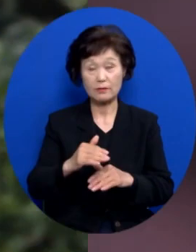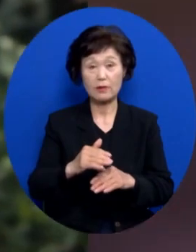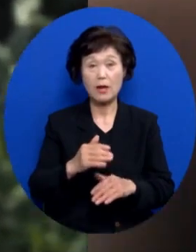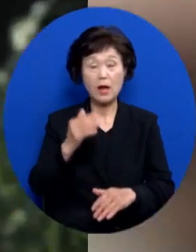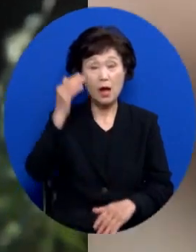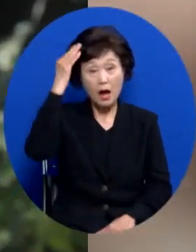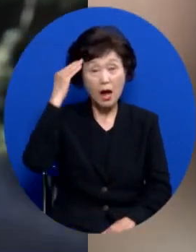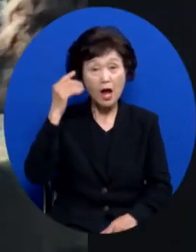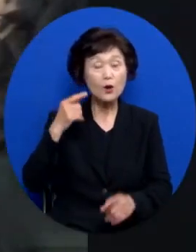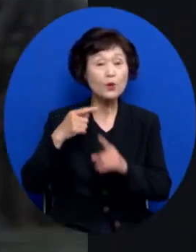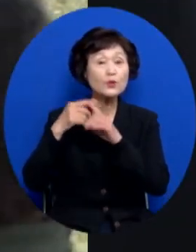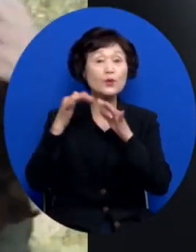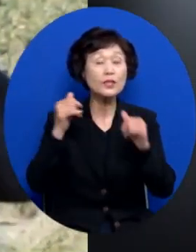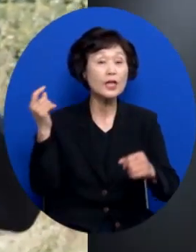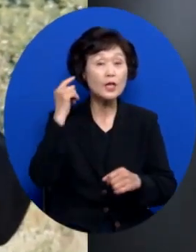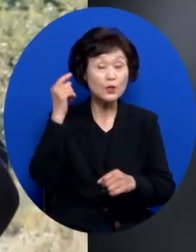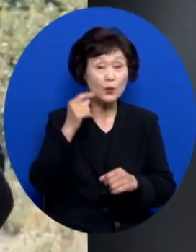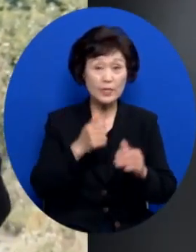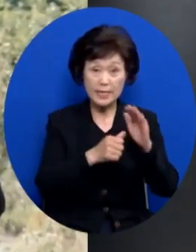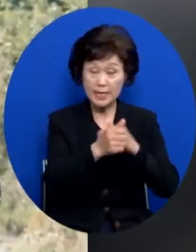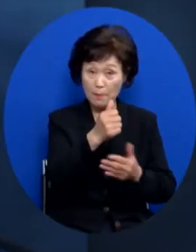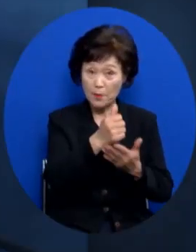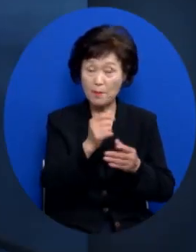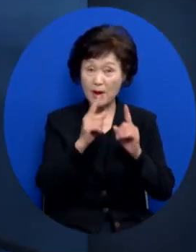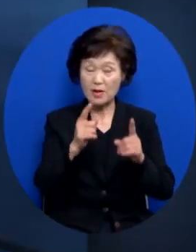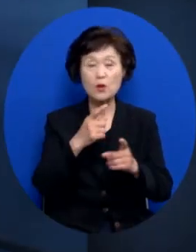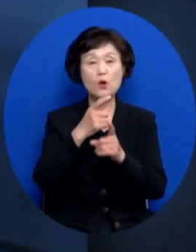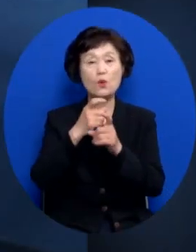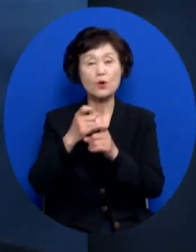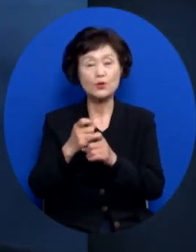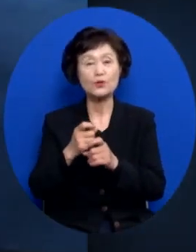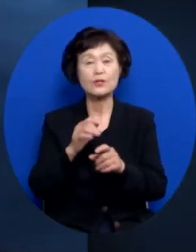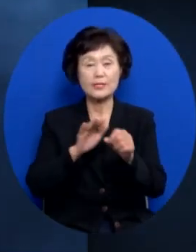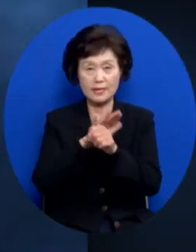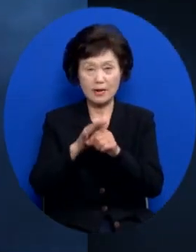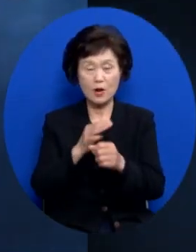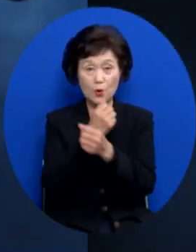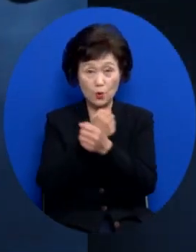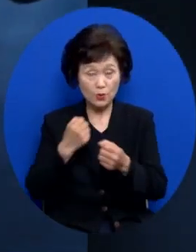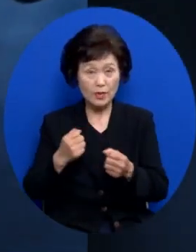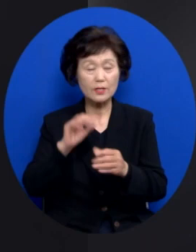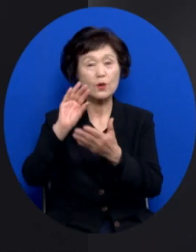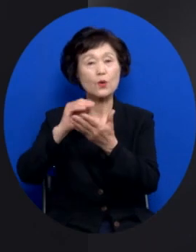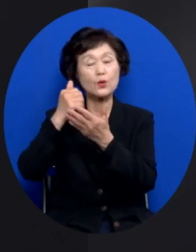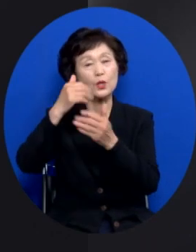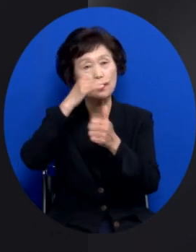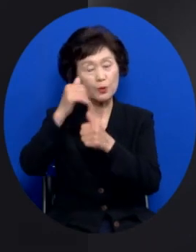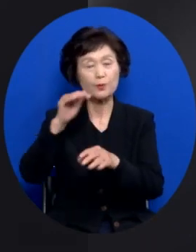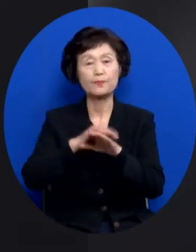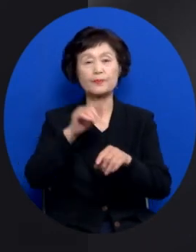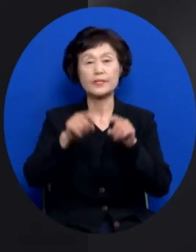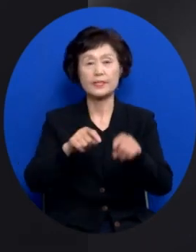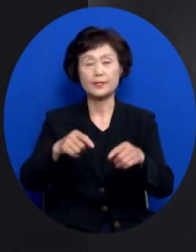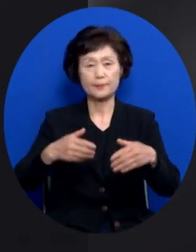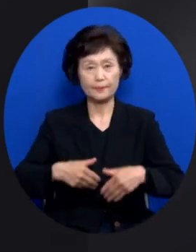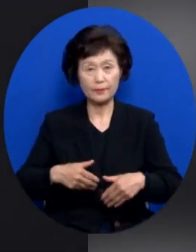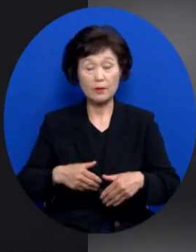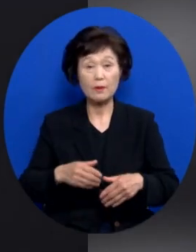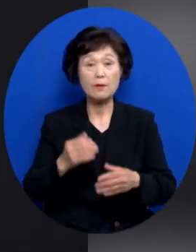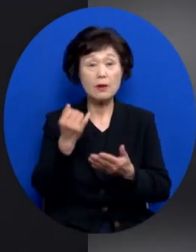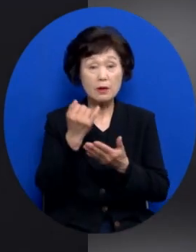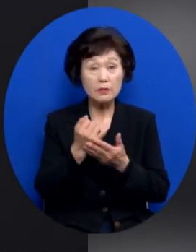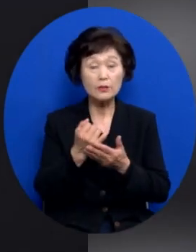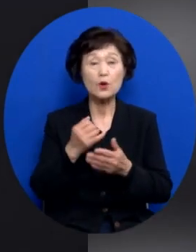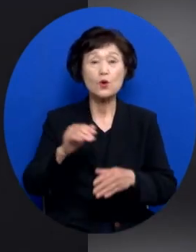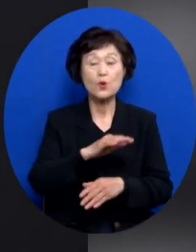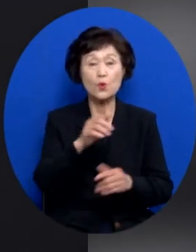한국 순교자의 소리 현숙 폴리 대표는 원수를 사랑하고 용서하라는 그리스도의 부르심의 실천해야 한다며 사비나는